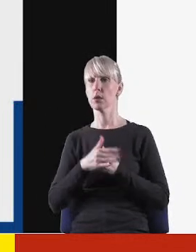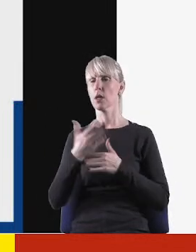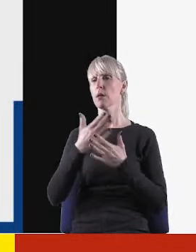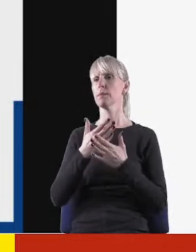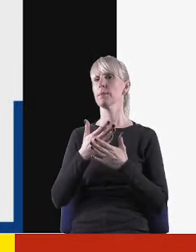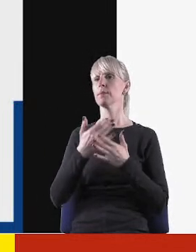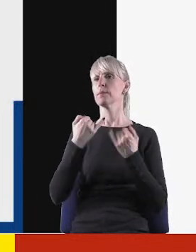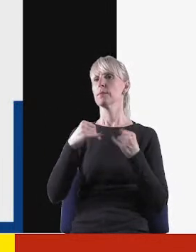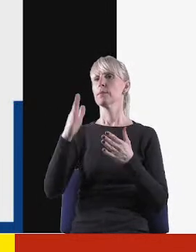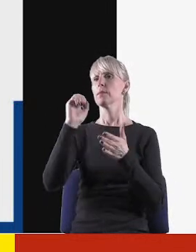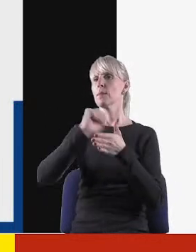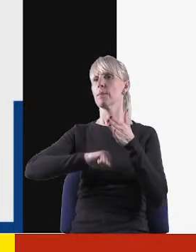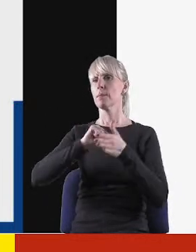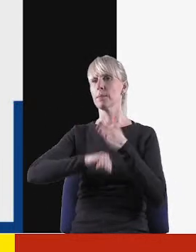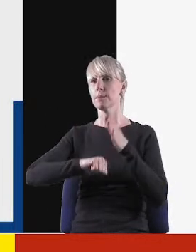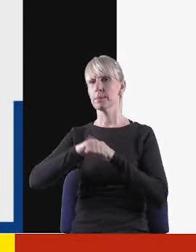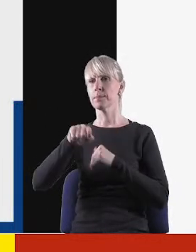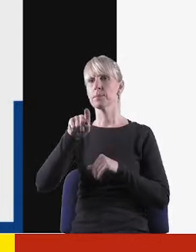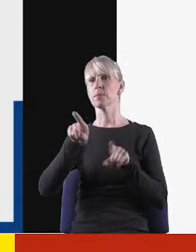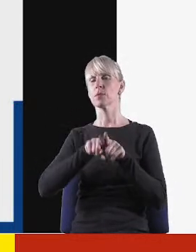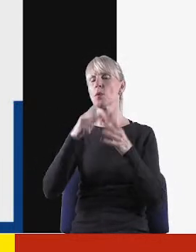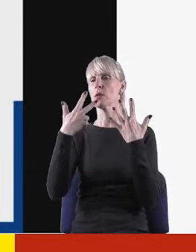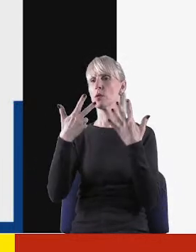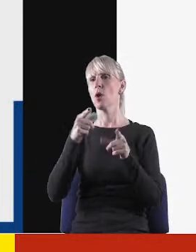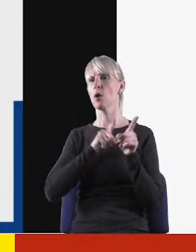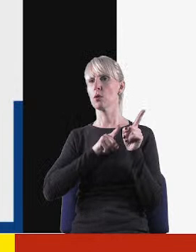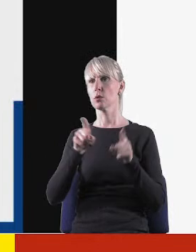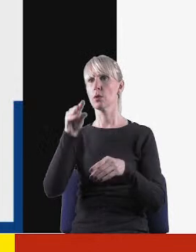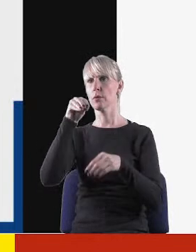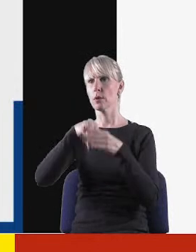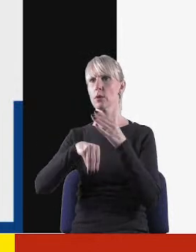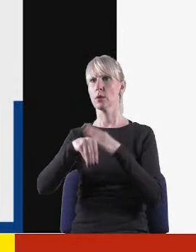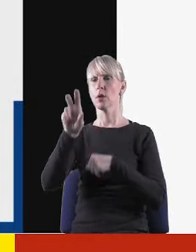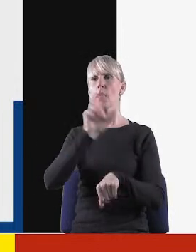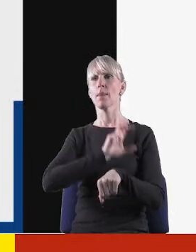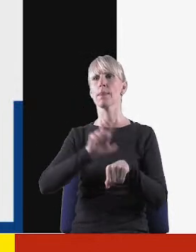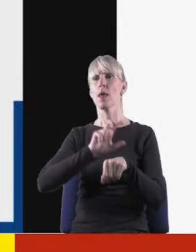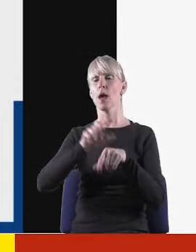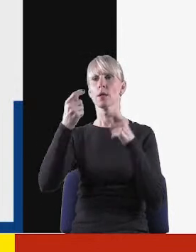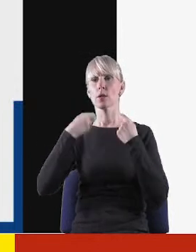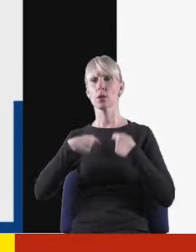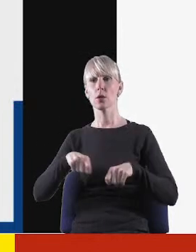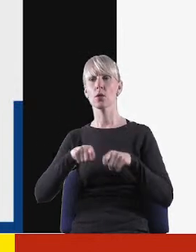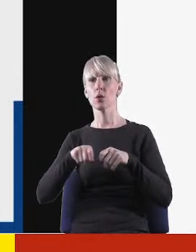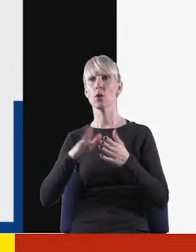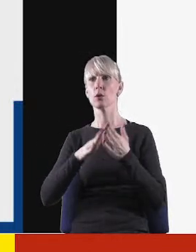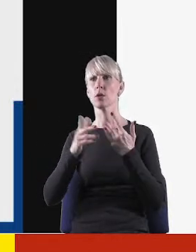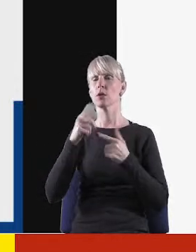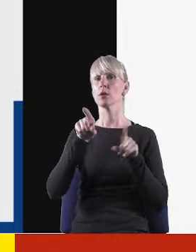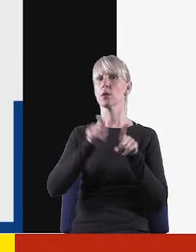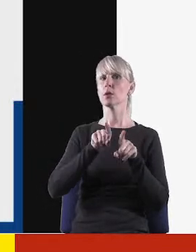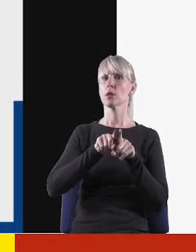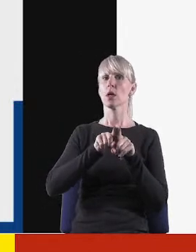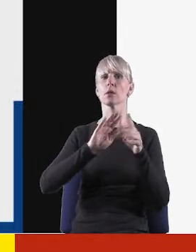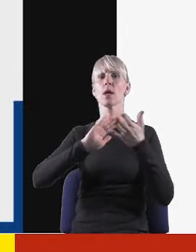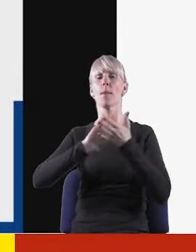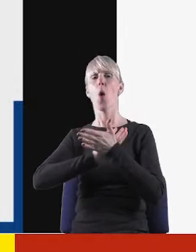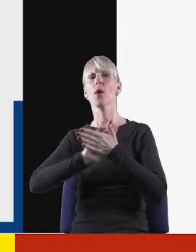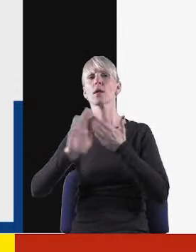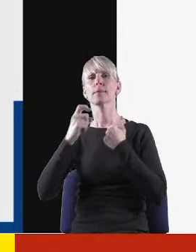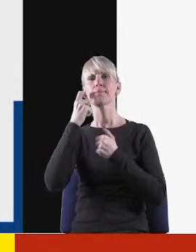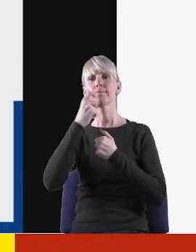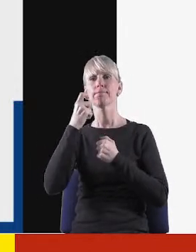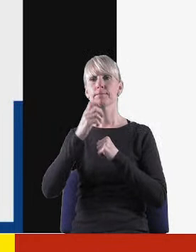tam mamy 8 kierunków, między innymi technik rolnik, czy też higienistka stomatologiczna. Co